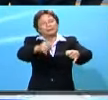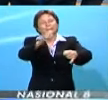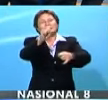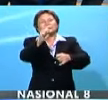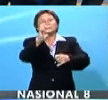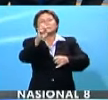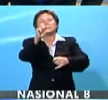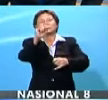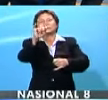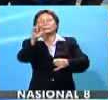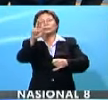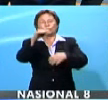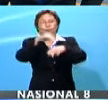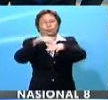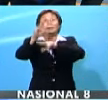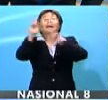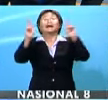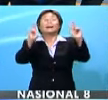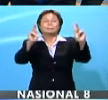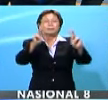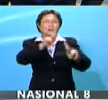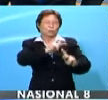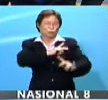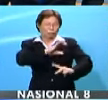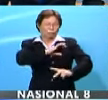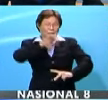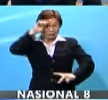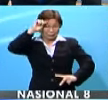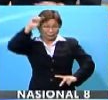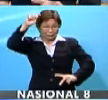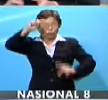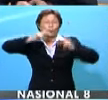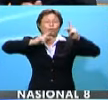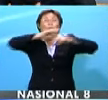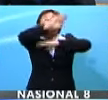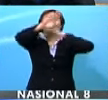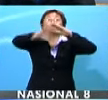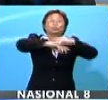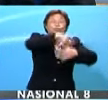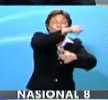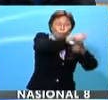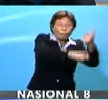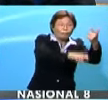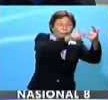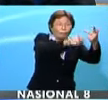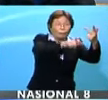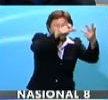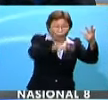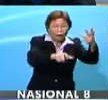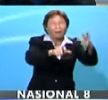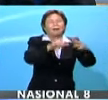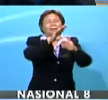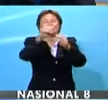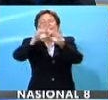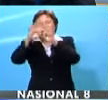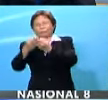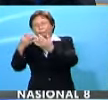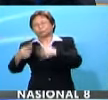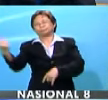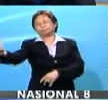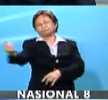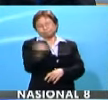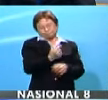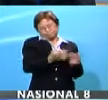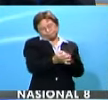pada khamis lalu ketua polis Terengganu Datuk Rosli Abdul Rahman berkata kesemua mereka termasuk ahli keluarga mangsa telah tampil